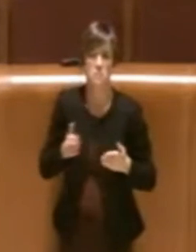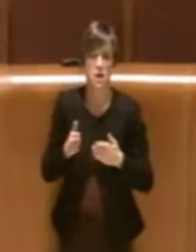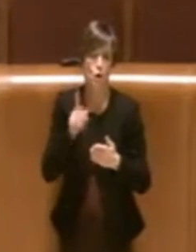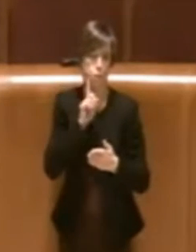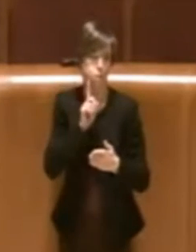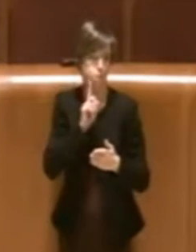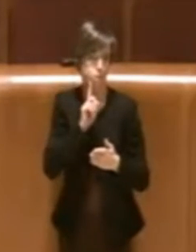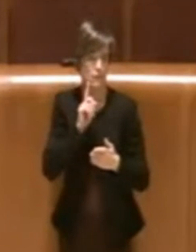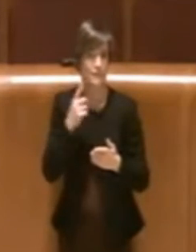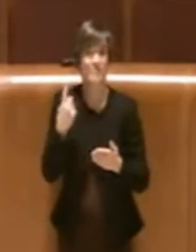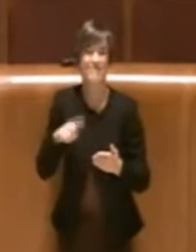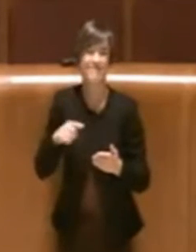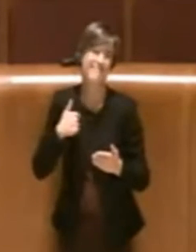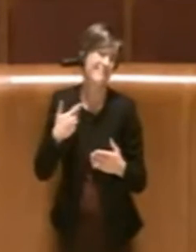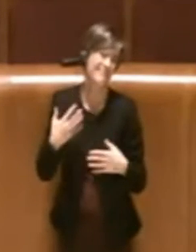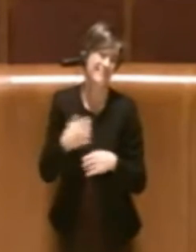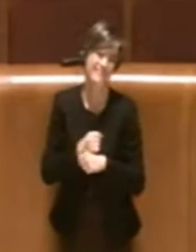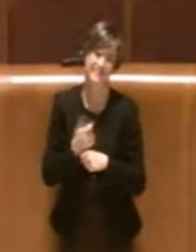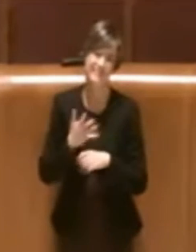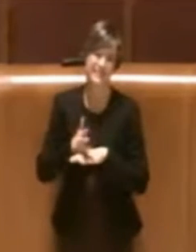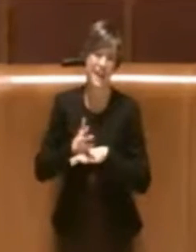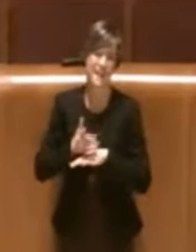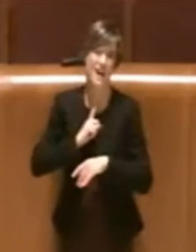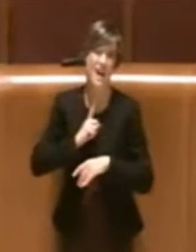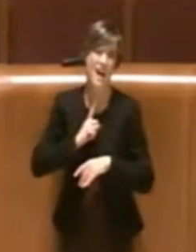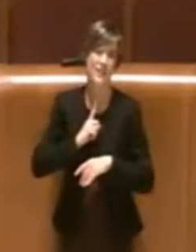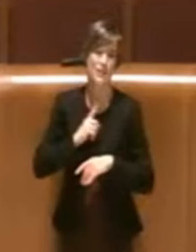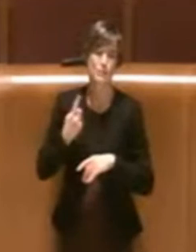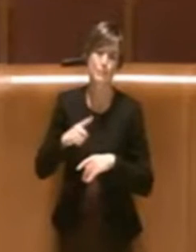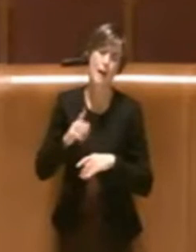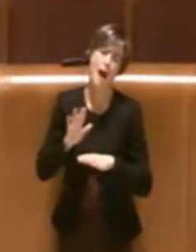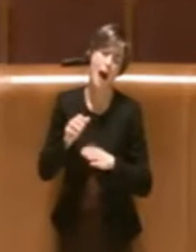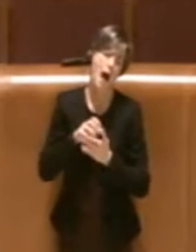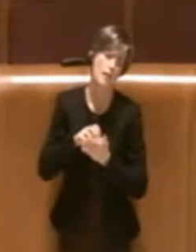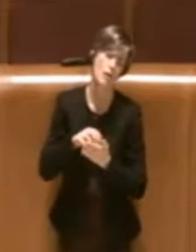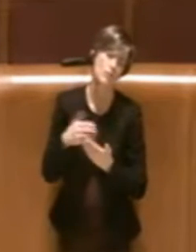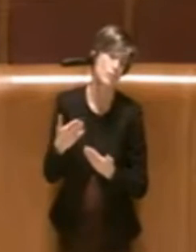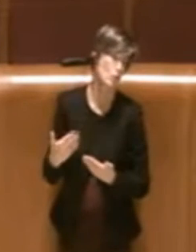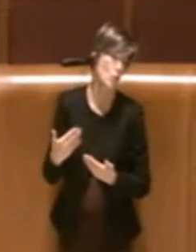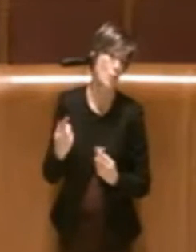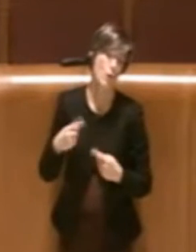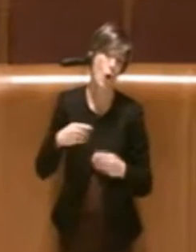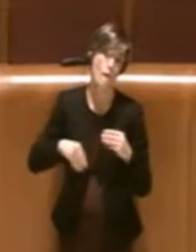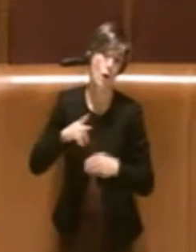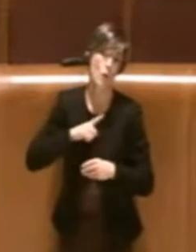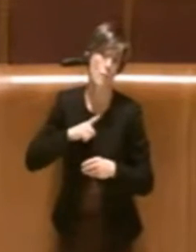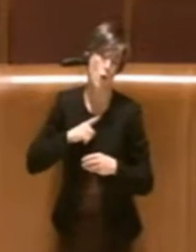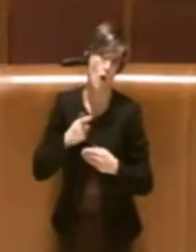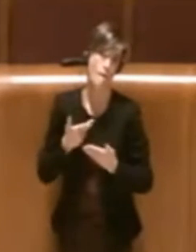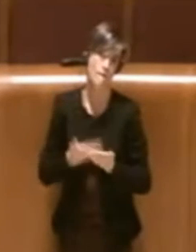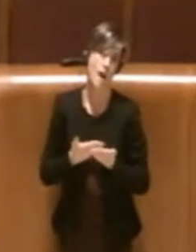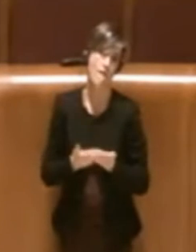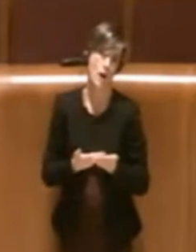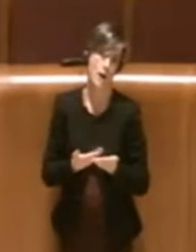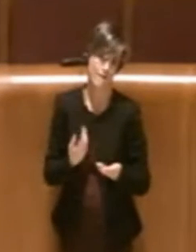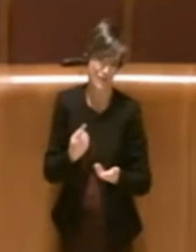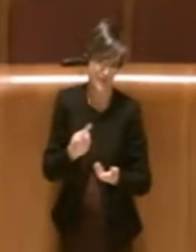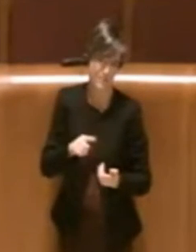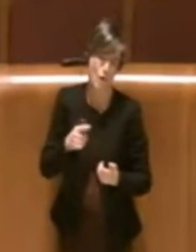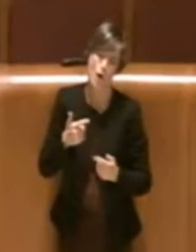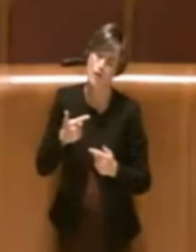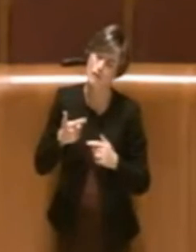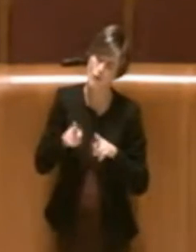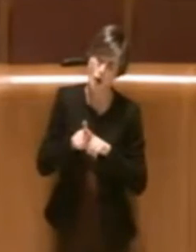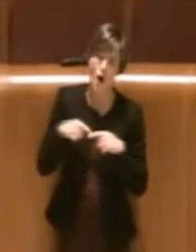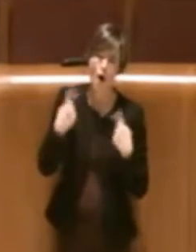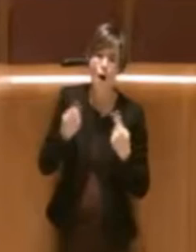io, insomma, finisco il mio intervento, ma anticipo ovviamente il voto favorevole di questa maggioranza, perché crediamo in